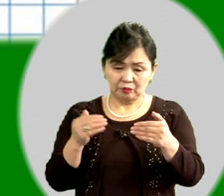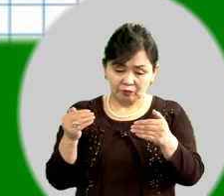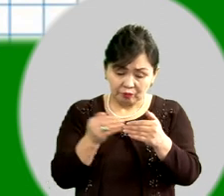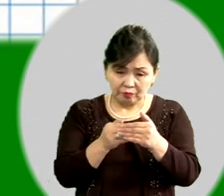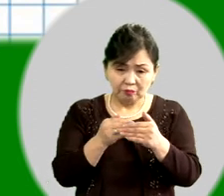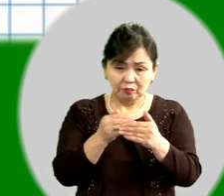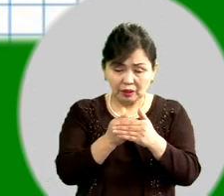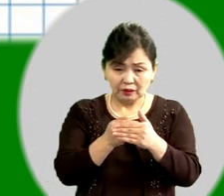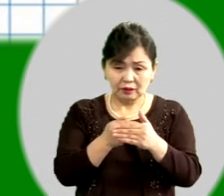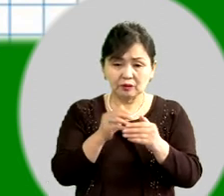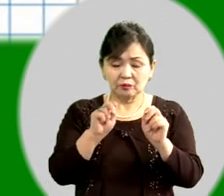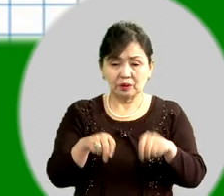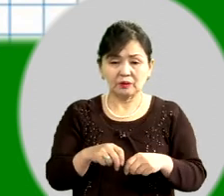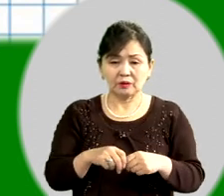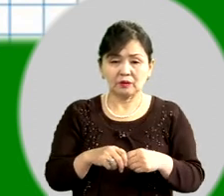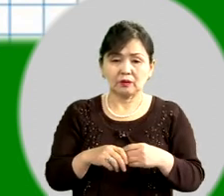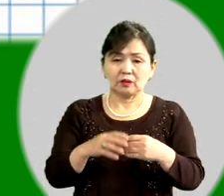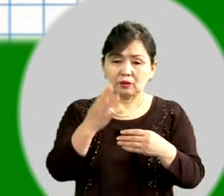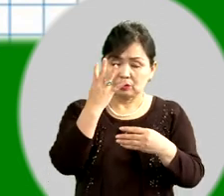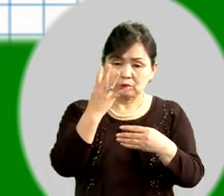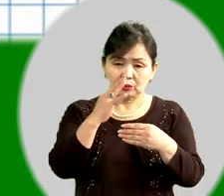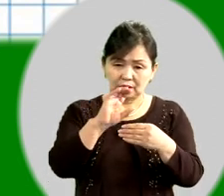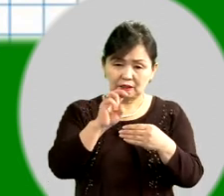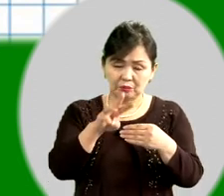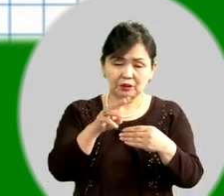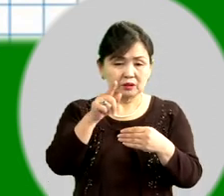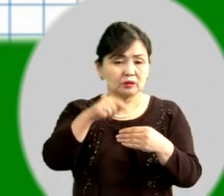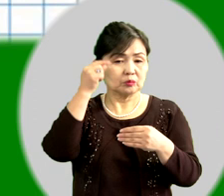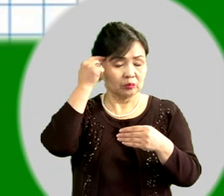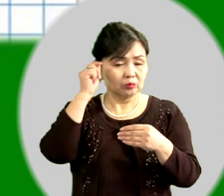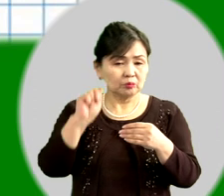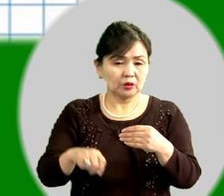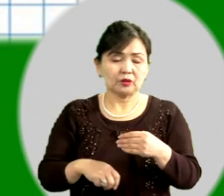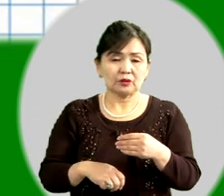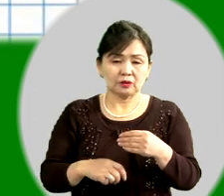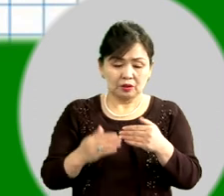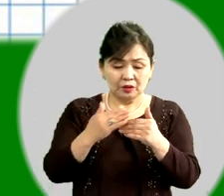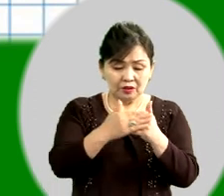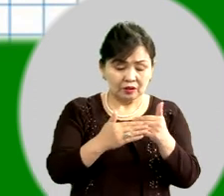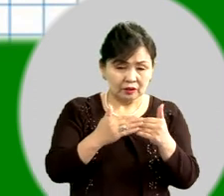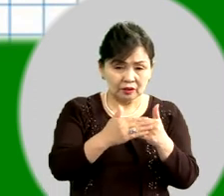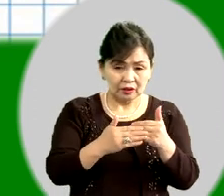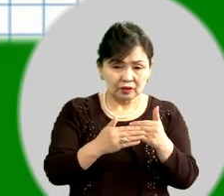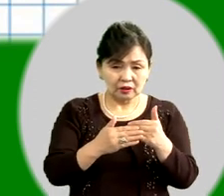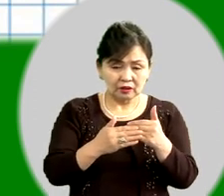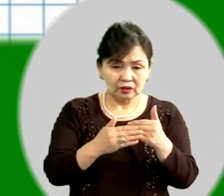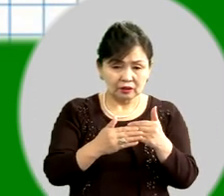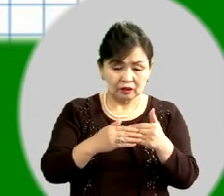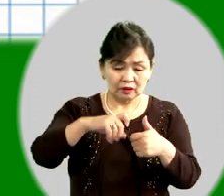энэ квадратын талбай 4 см квадрат гэсэн үг байна. Нэг квадратын талбай хэмжээг бид сая